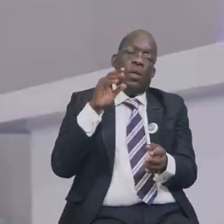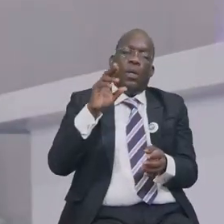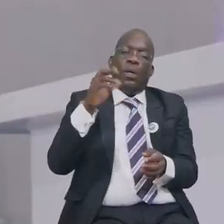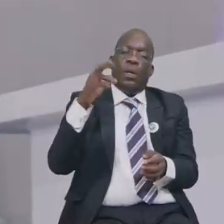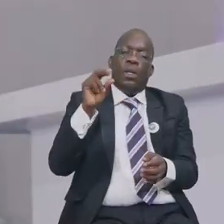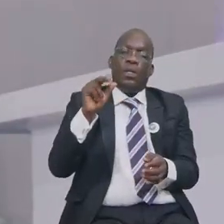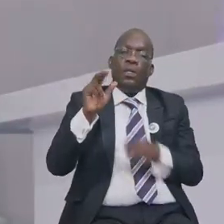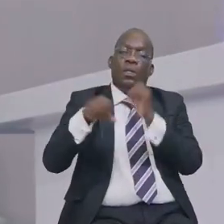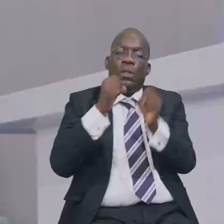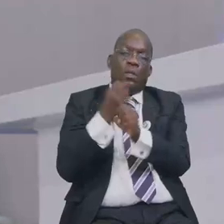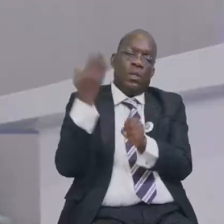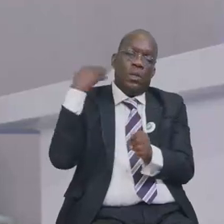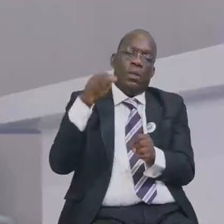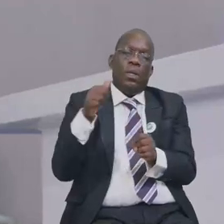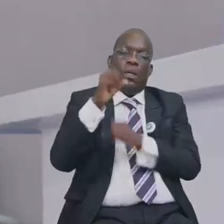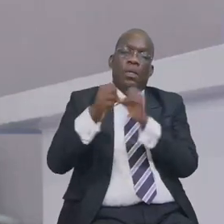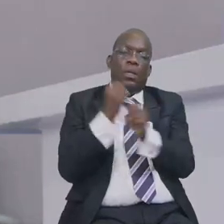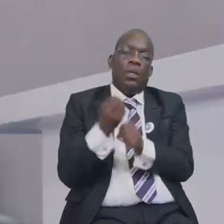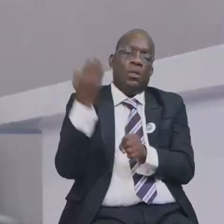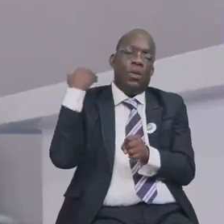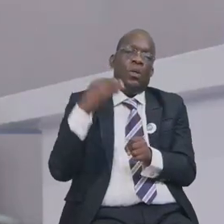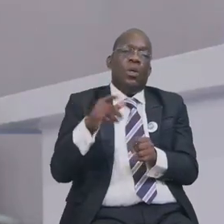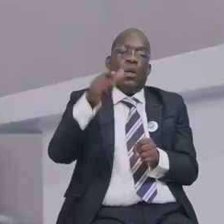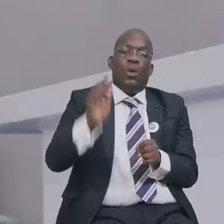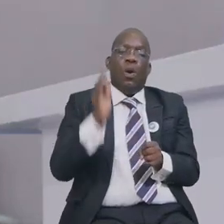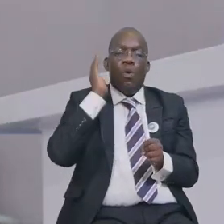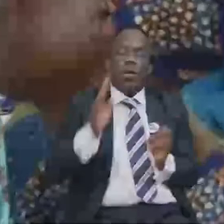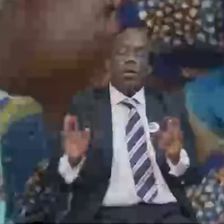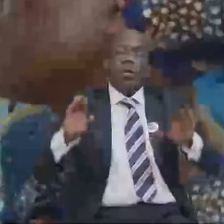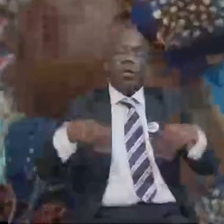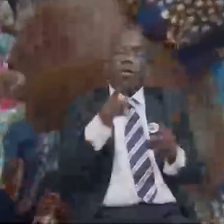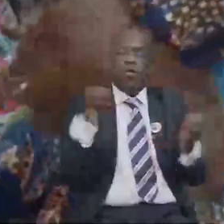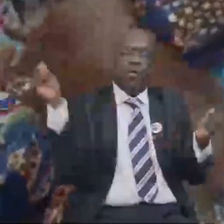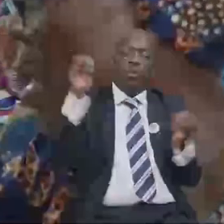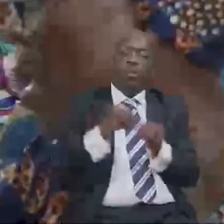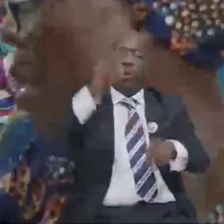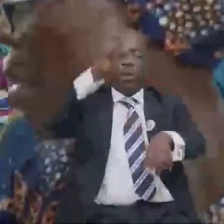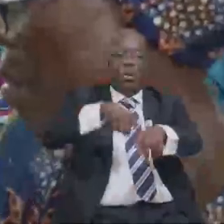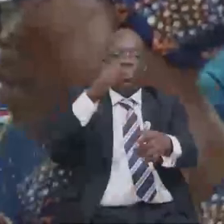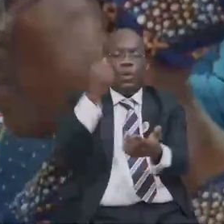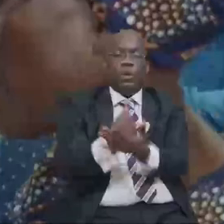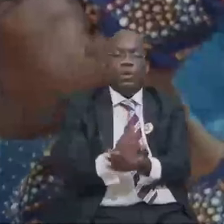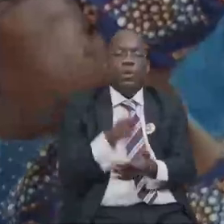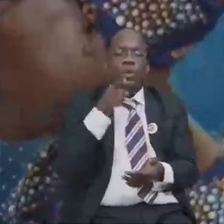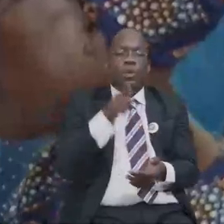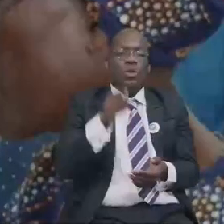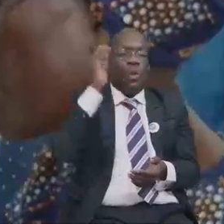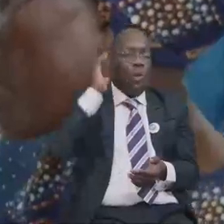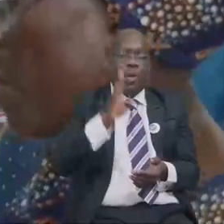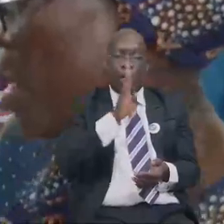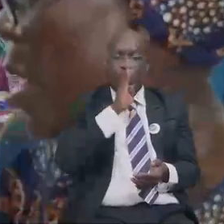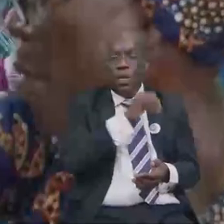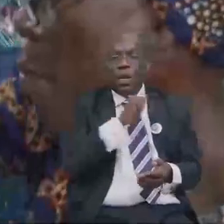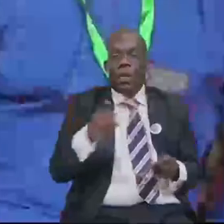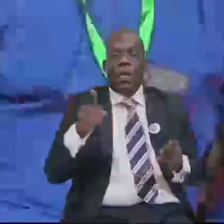ne les as pas encore, tu n'as pas encore pu le faire. Dieu te donnera le temps supplémentaire. Et tu